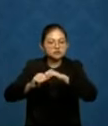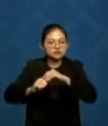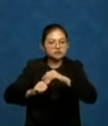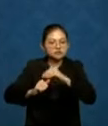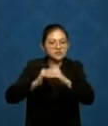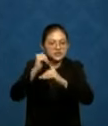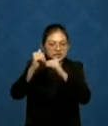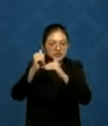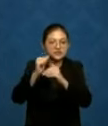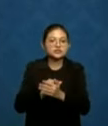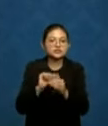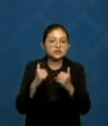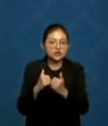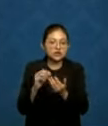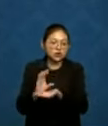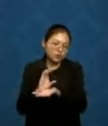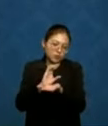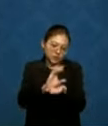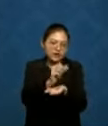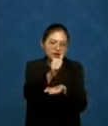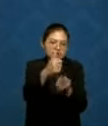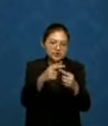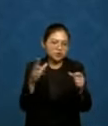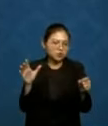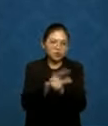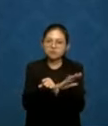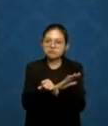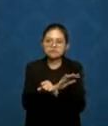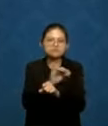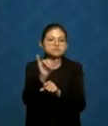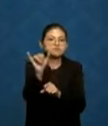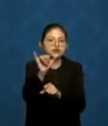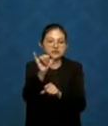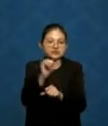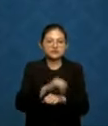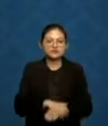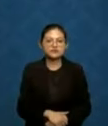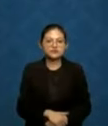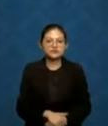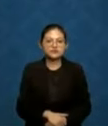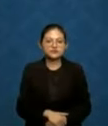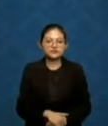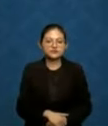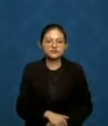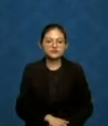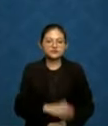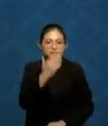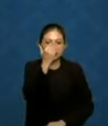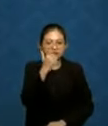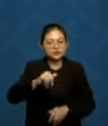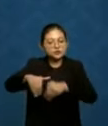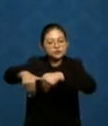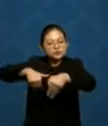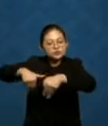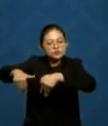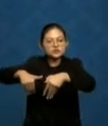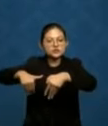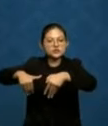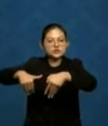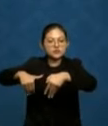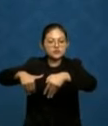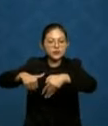ประธานแต่ยังไม่เต็มที่นะครับเพราะในชนบทนั้นผมเชื่อมั่นนะ